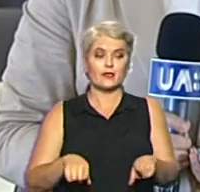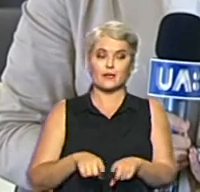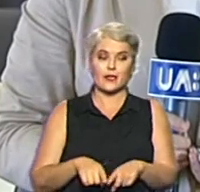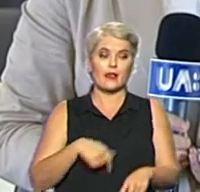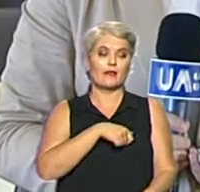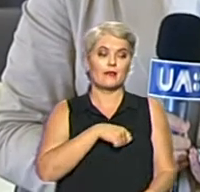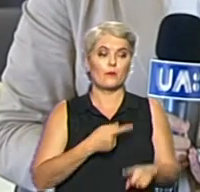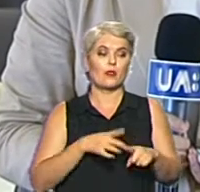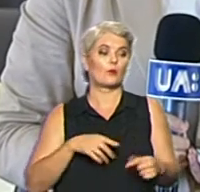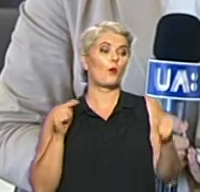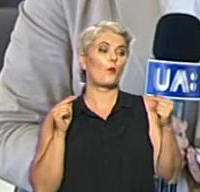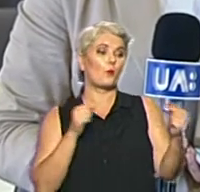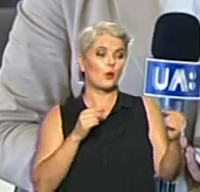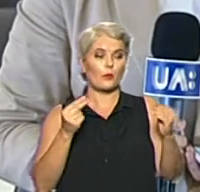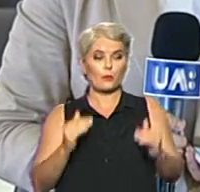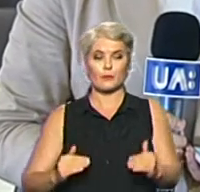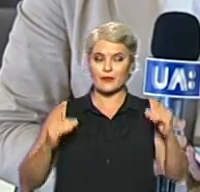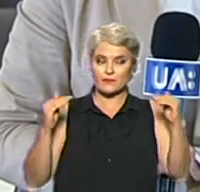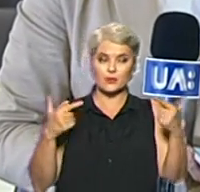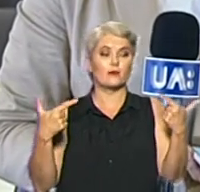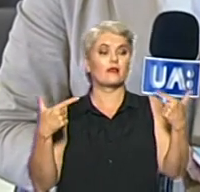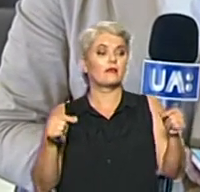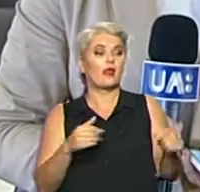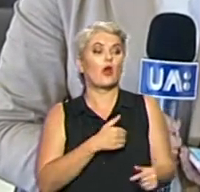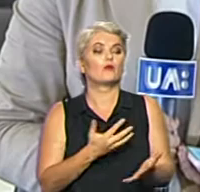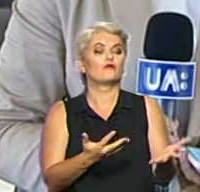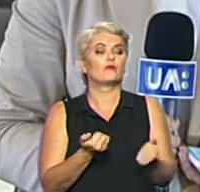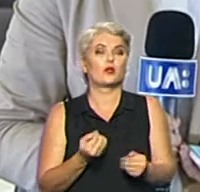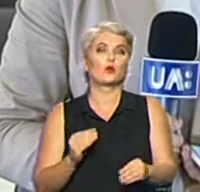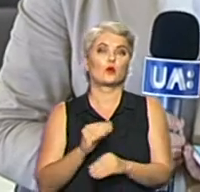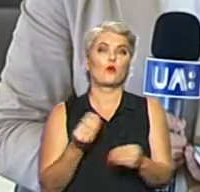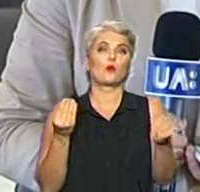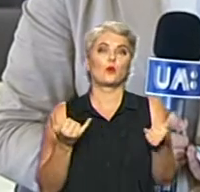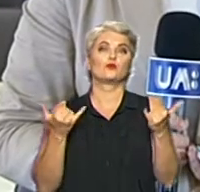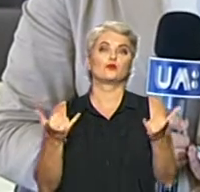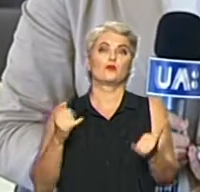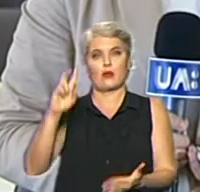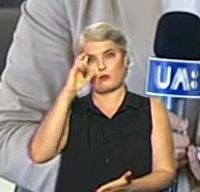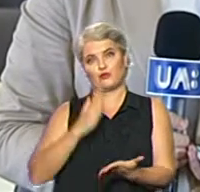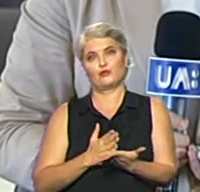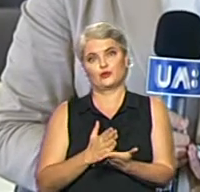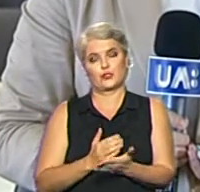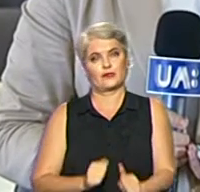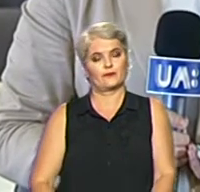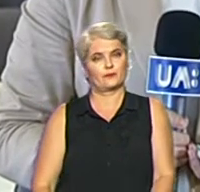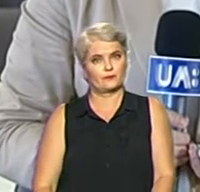були проти підвищення? І де, врешті, збираються брати додаткові гроші для, наприклад, бюджетників?